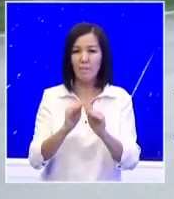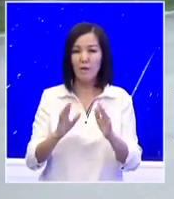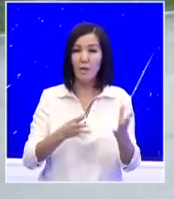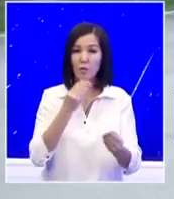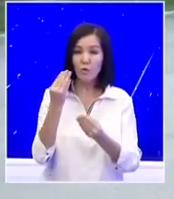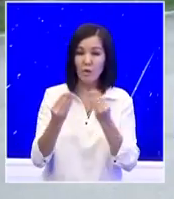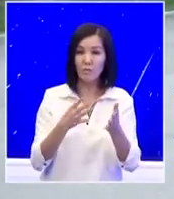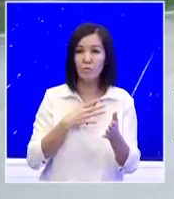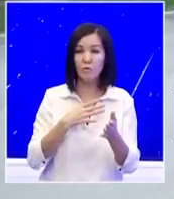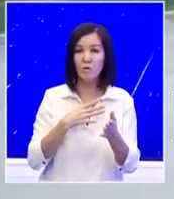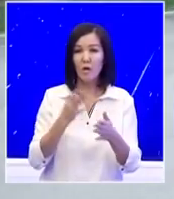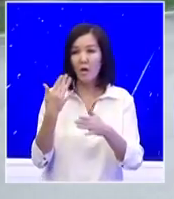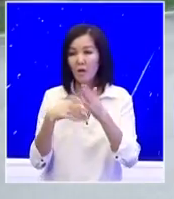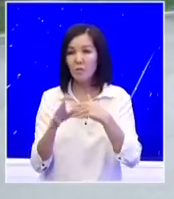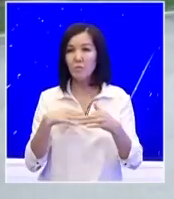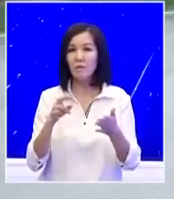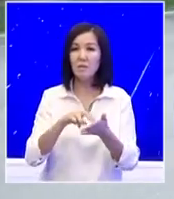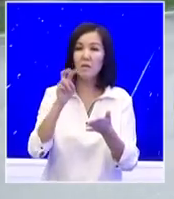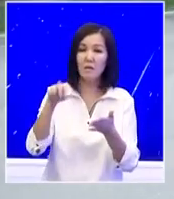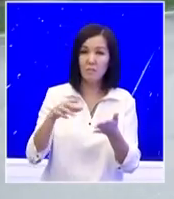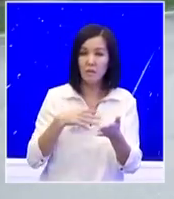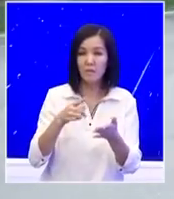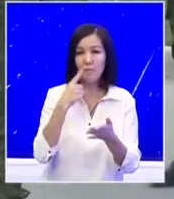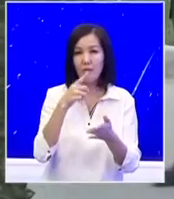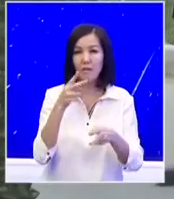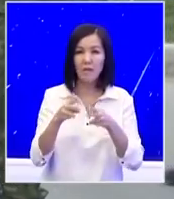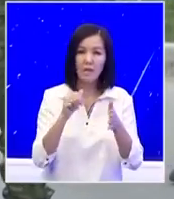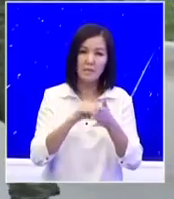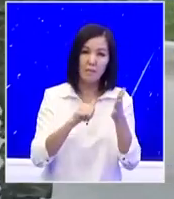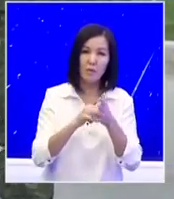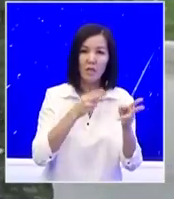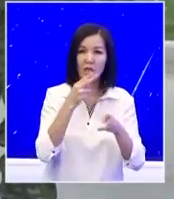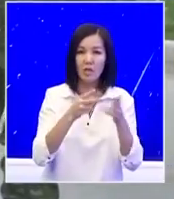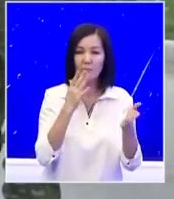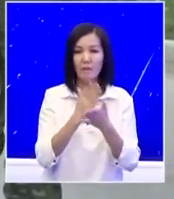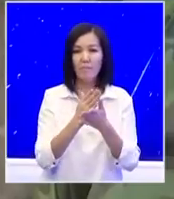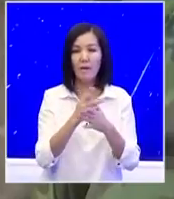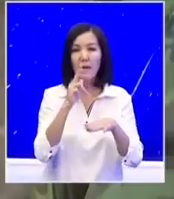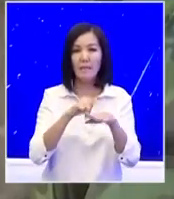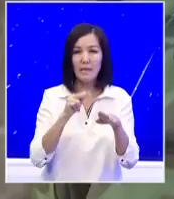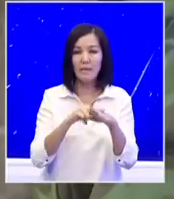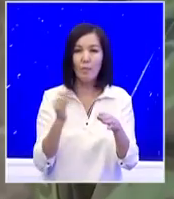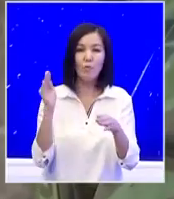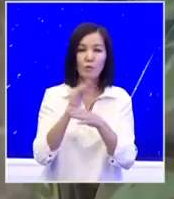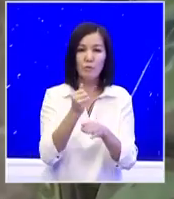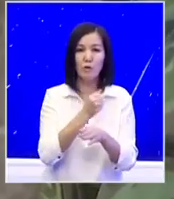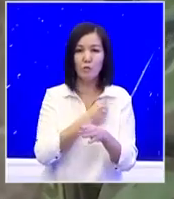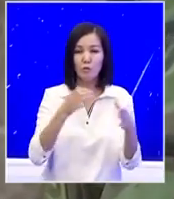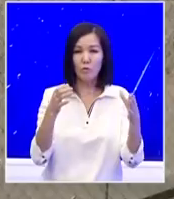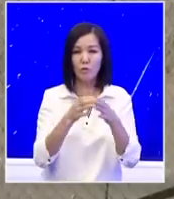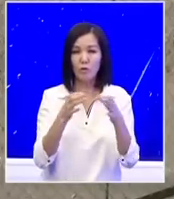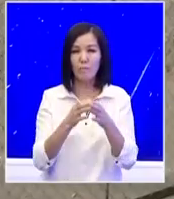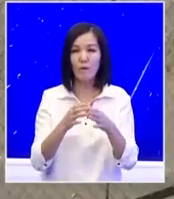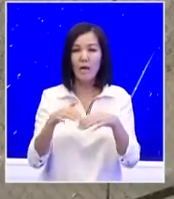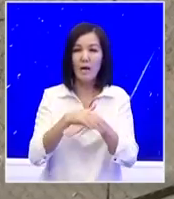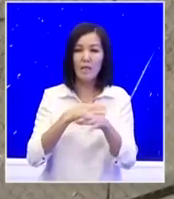тесіп қашып жатыр, ашып жатыр деген сондай мәселелер. Осындайда тәртіп сақшыларына қосымша күш қосылып, көптің